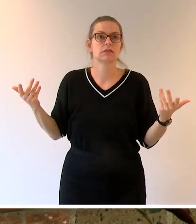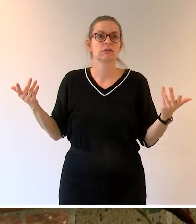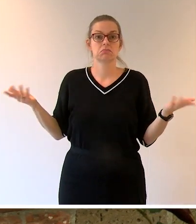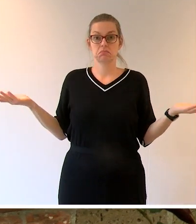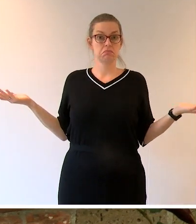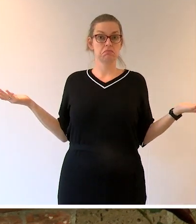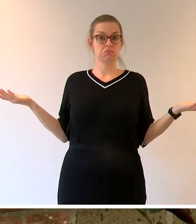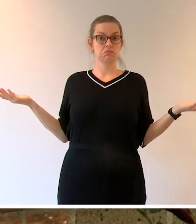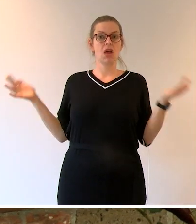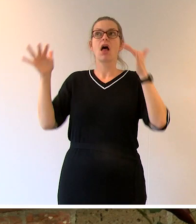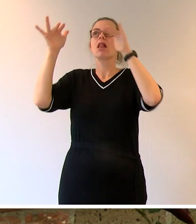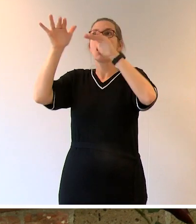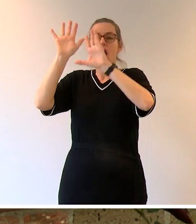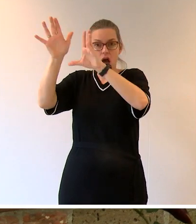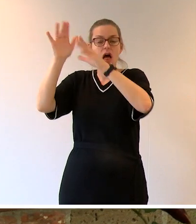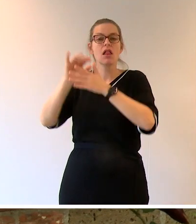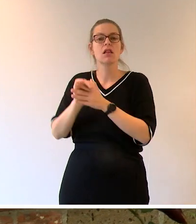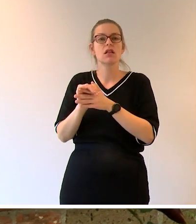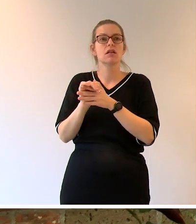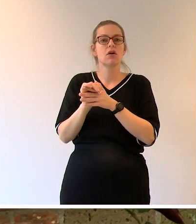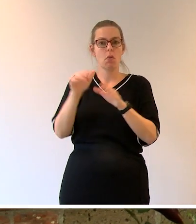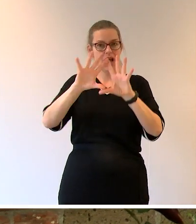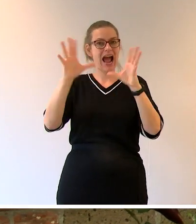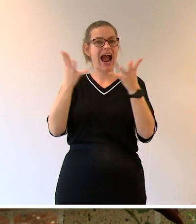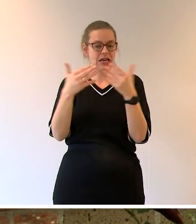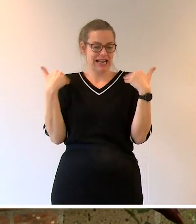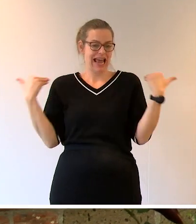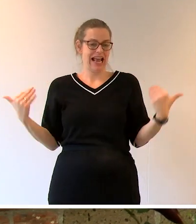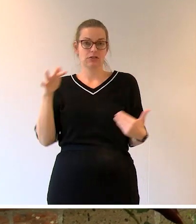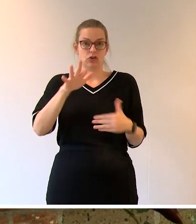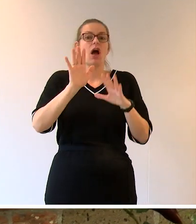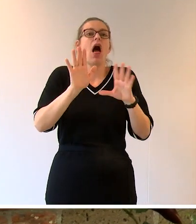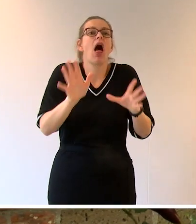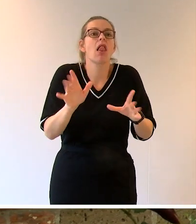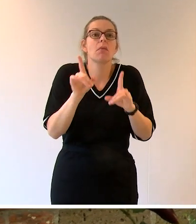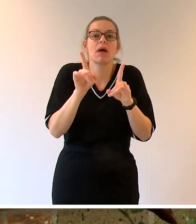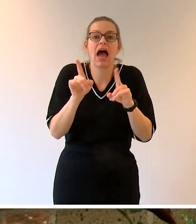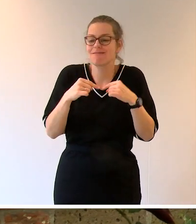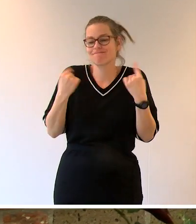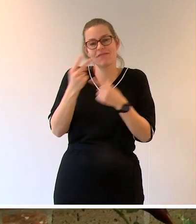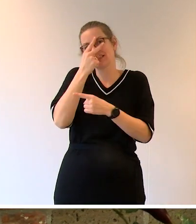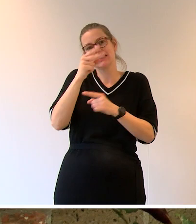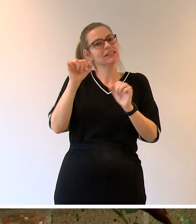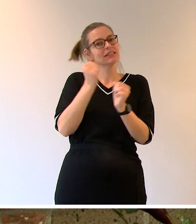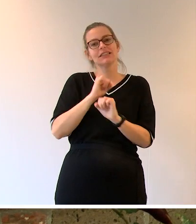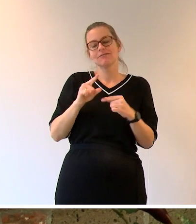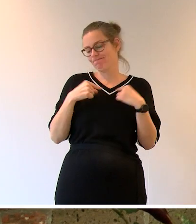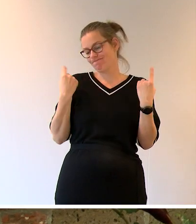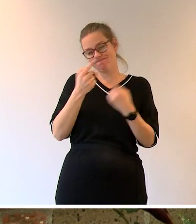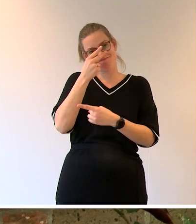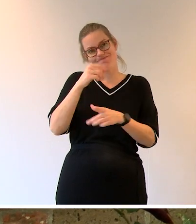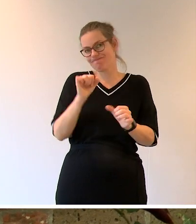Ja, die zijn er al. Die zijn op aarde. Alleen, onzichtbaar. Wij zien ze